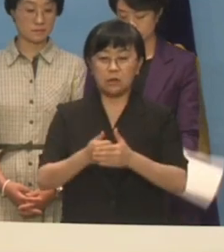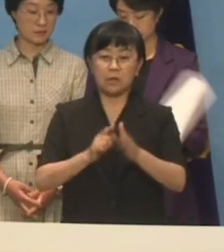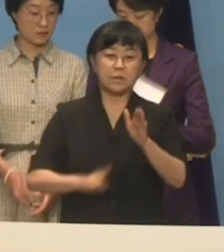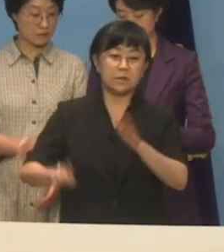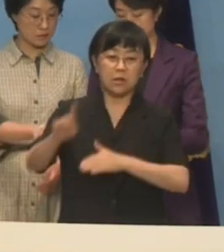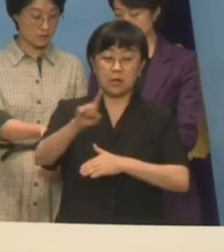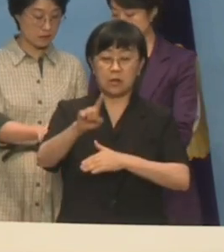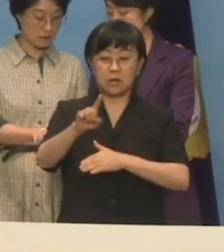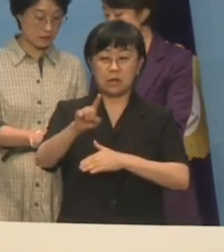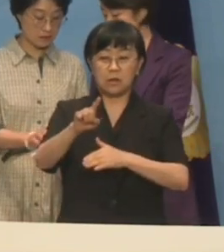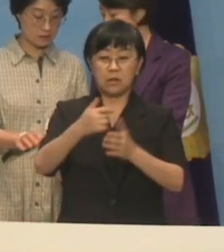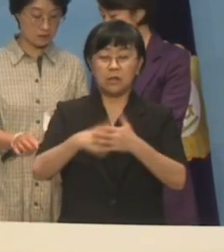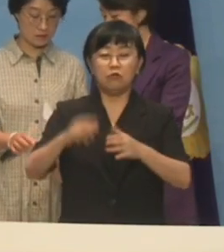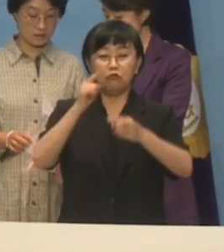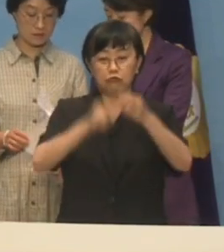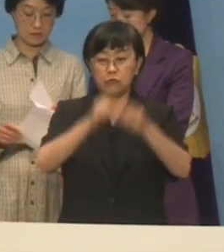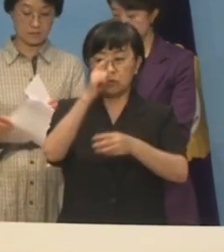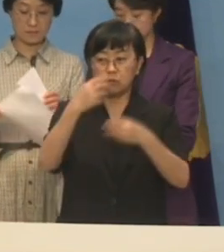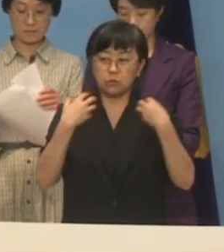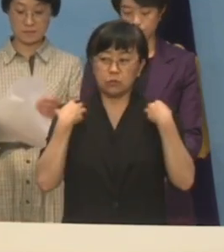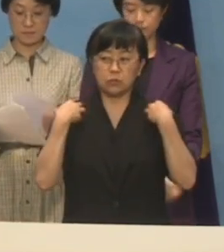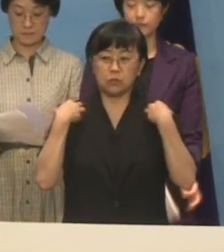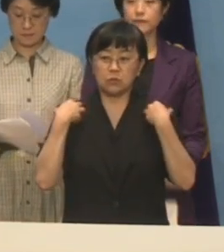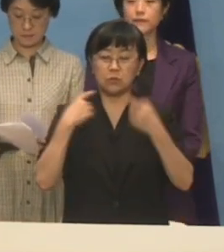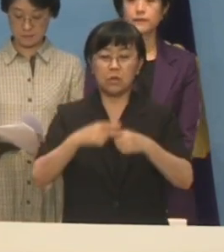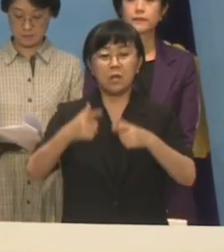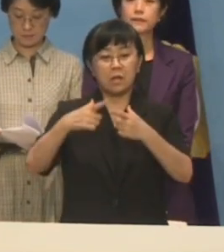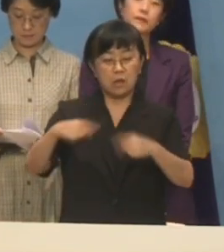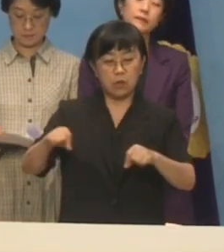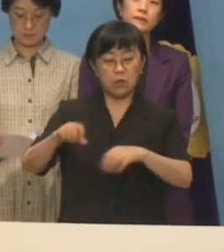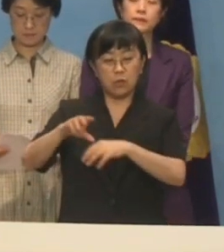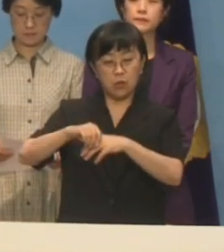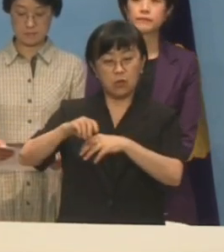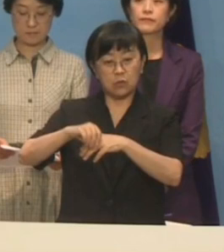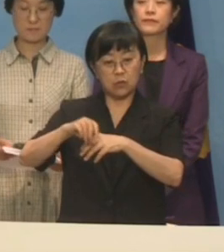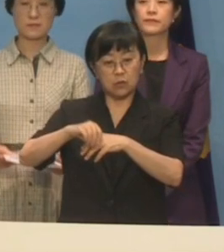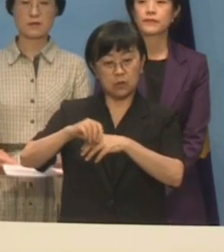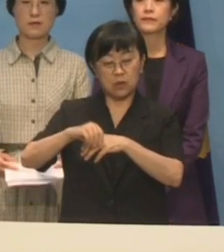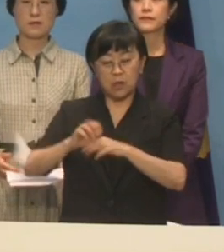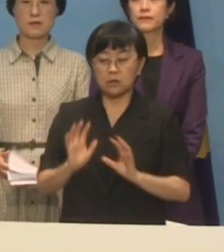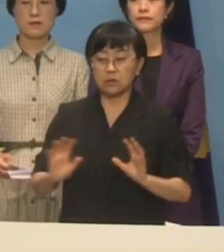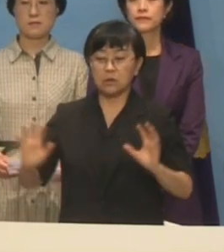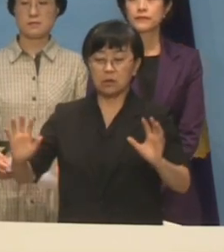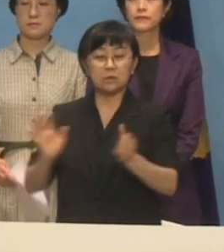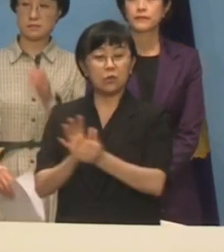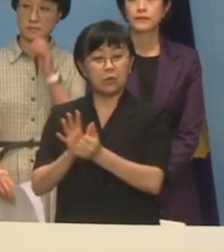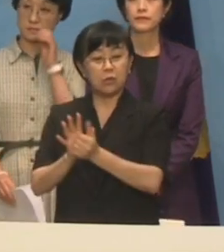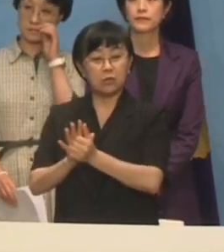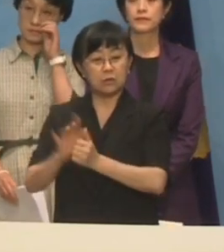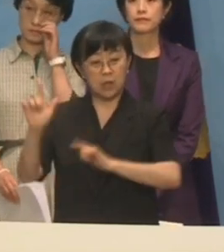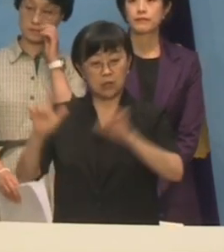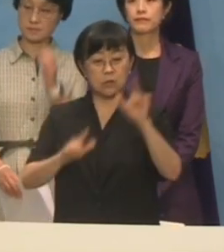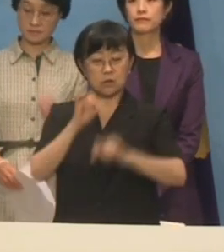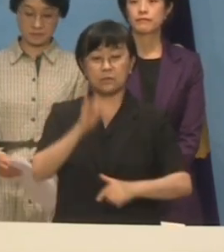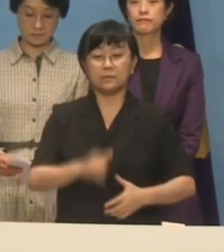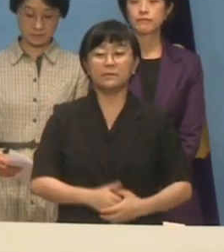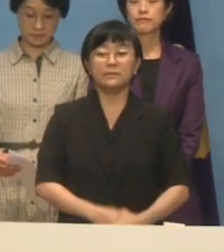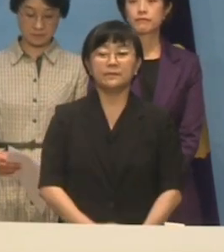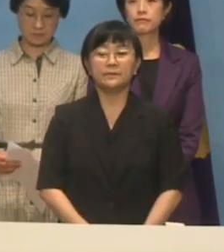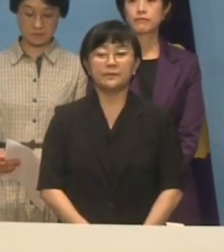누구보다 앞장서야 할 윤석열 정부는 일본의 오염수 해양 투기에 들러리 서는 듯한 태도로 일관하고